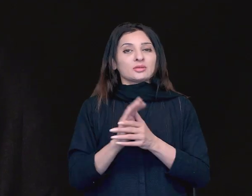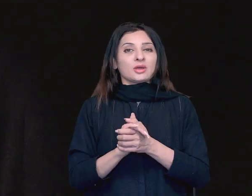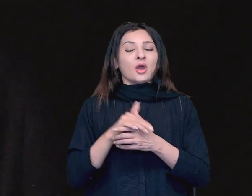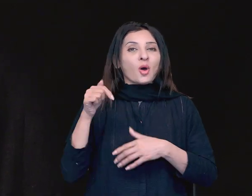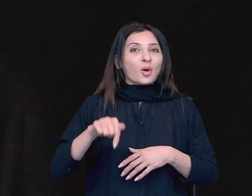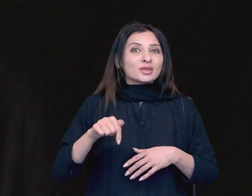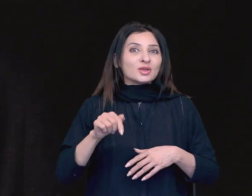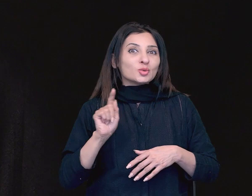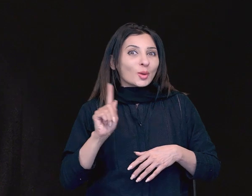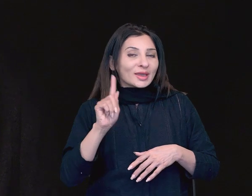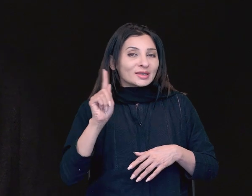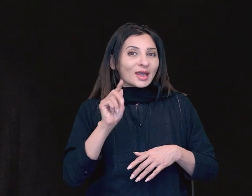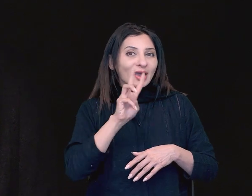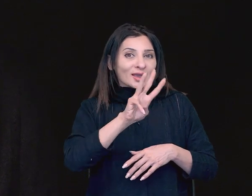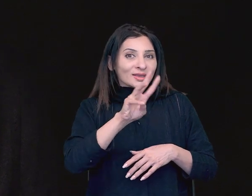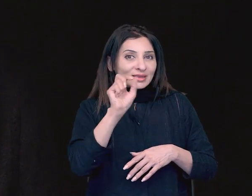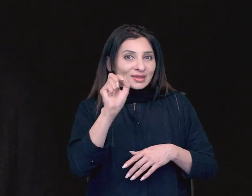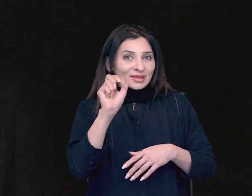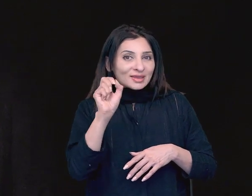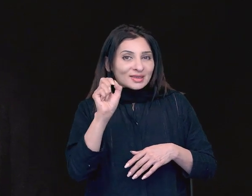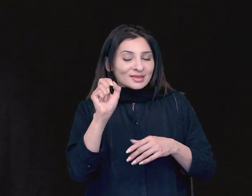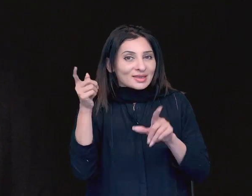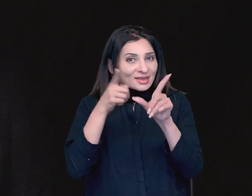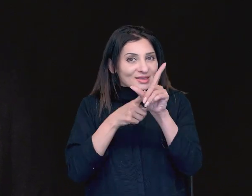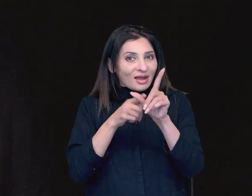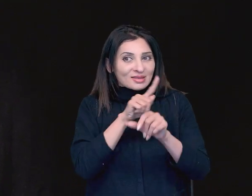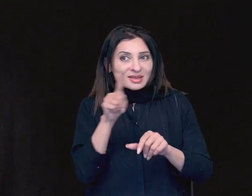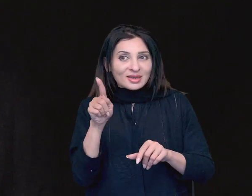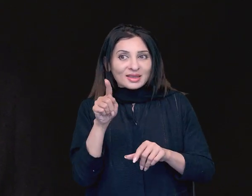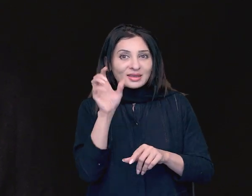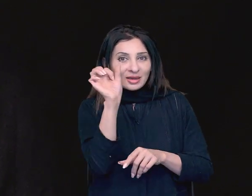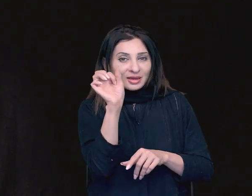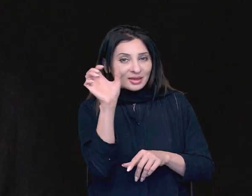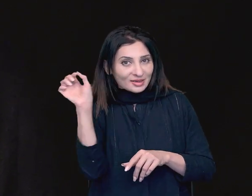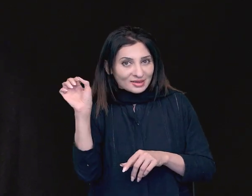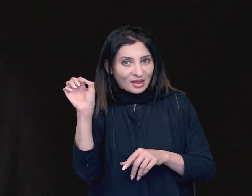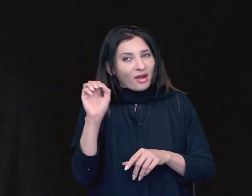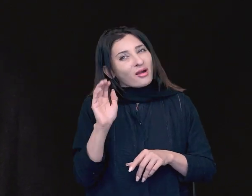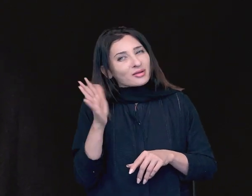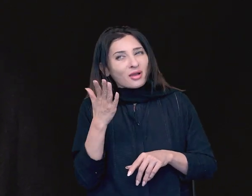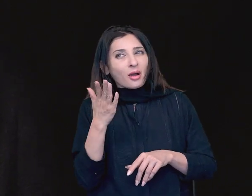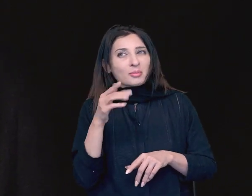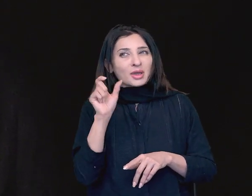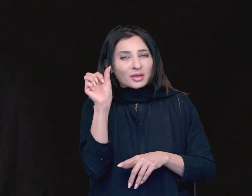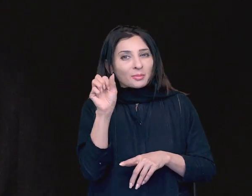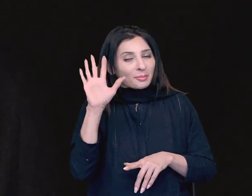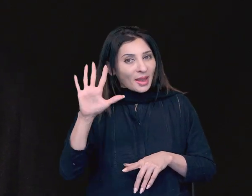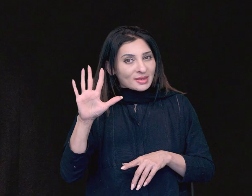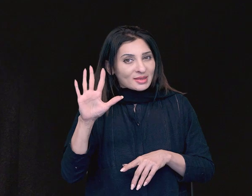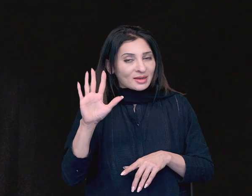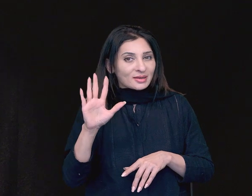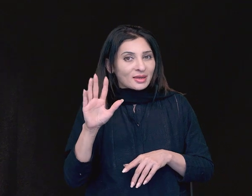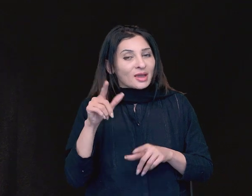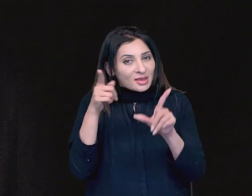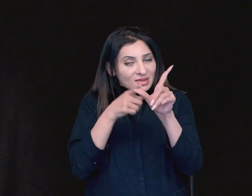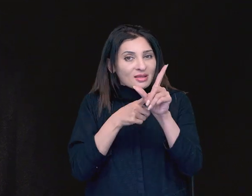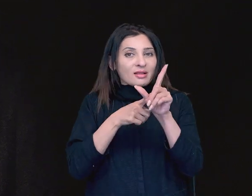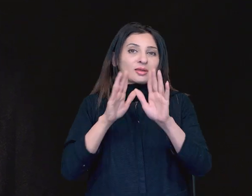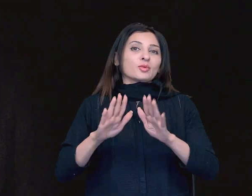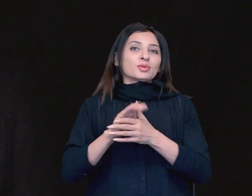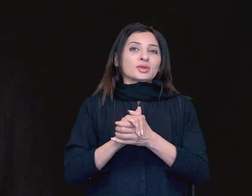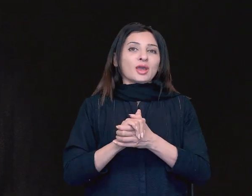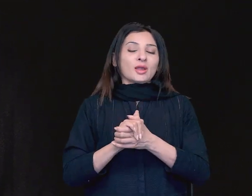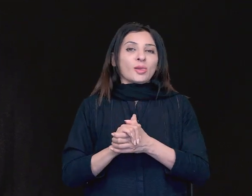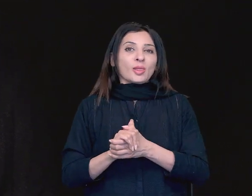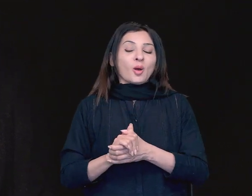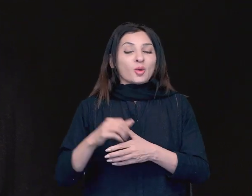औरतें भी इस चीज़ से उनको अफेक्ट होता है और लाजमी बात है इससे उनके पूरे ख़ानदान को अफेक्ट होता है। शुरू में जब ऐसा होता था